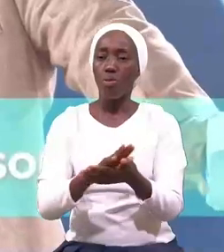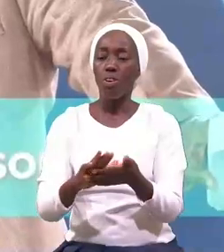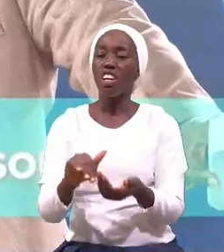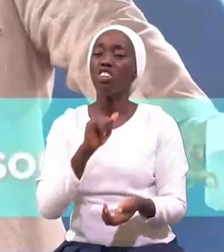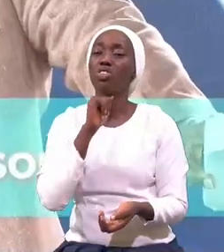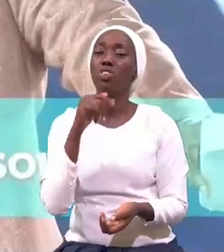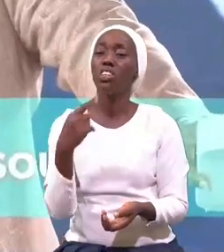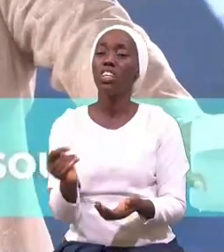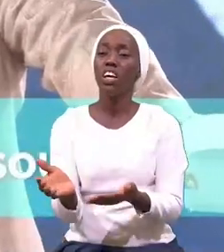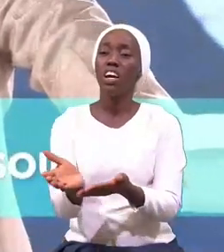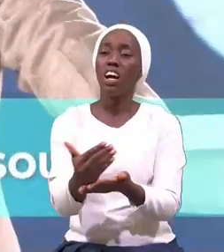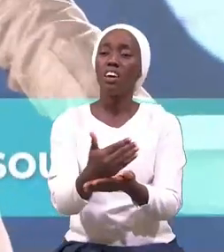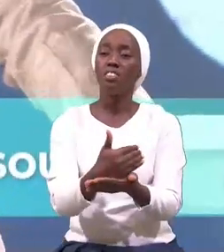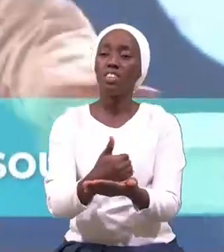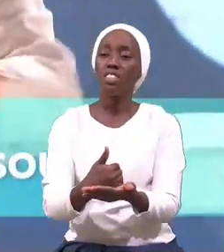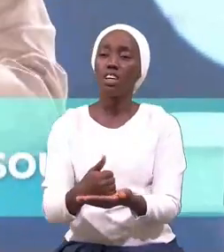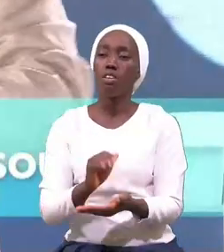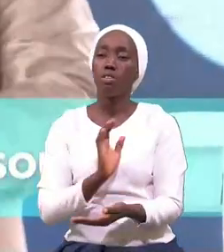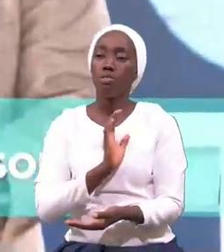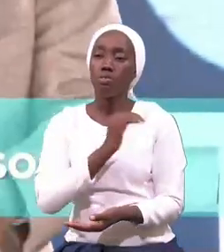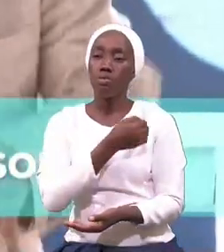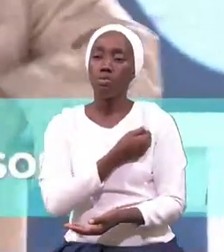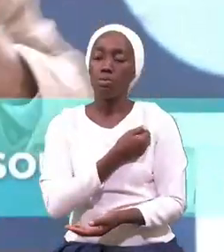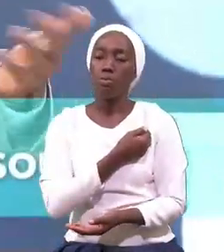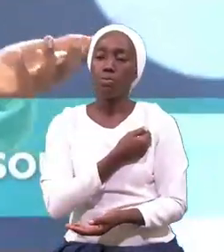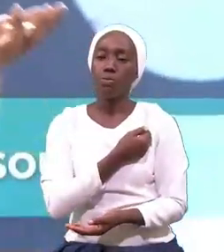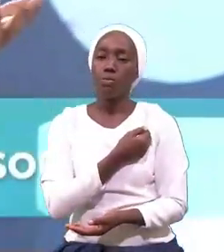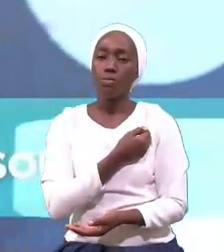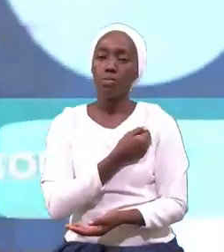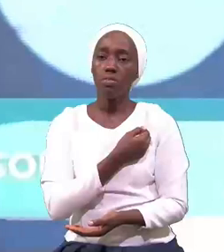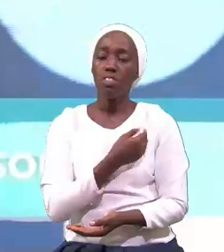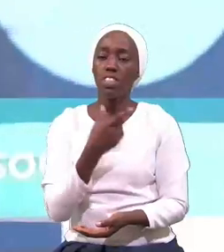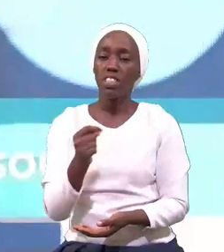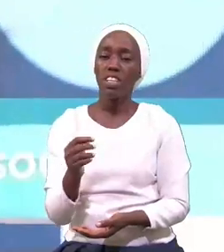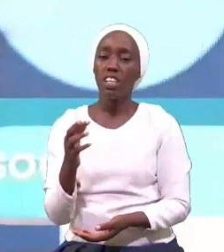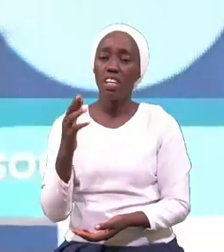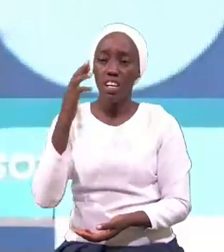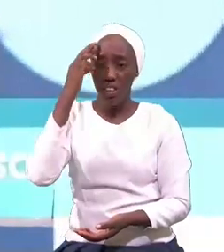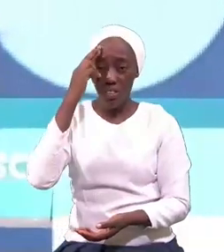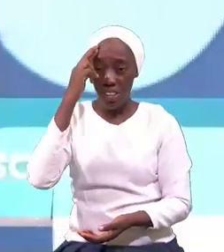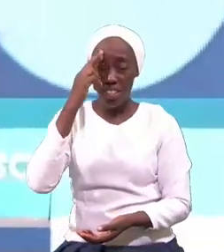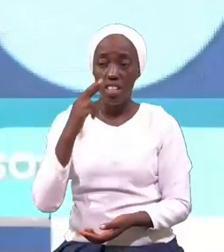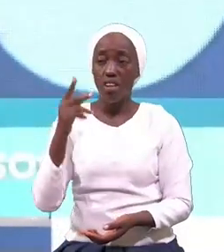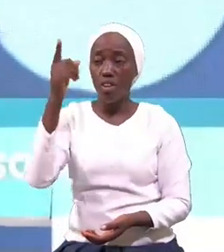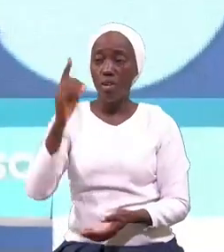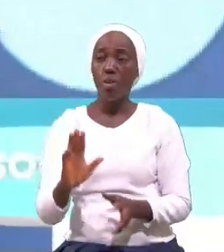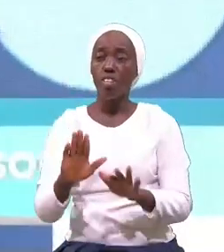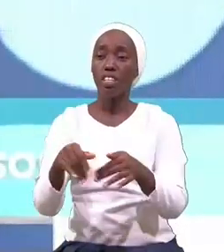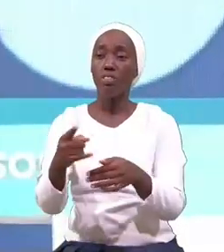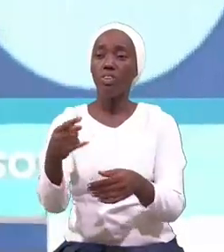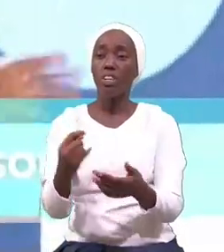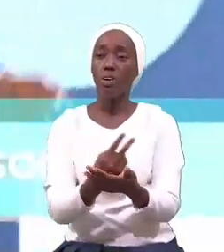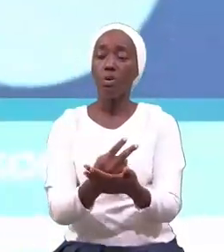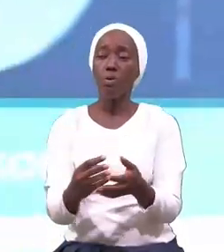Deuxième point, élevez et ne ruinez pas les âmes moissonnées. La raison pour laquelle Dieu nous donne le Saint-Esprit,